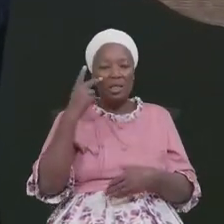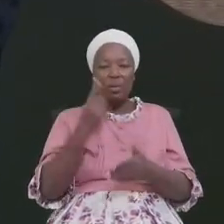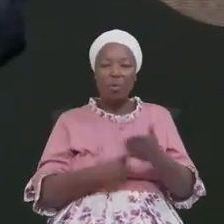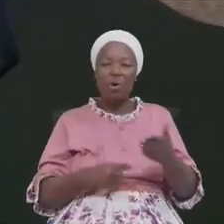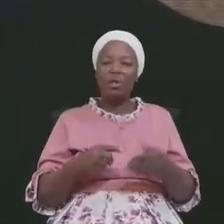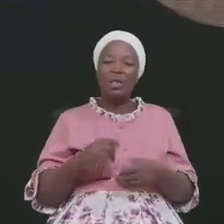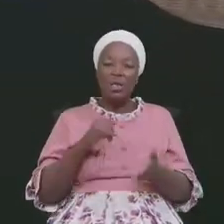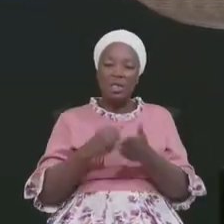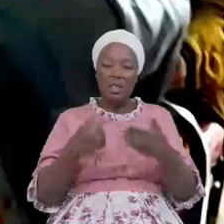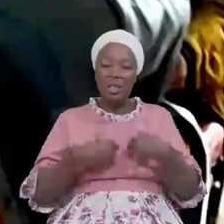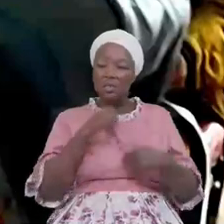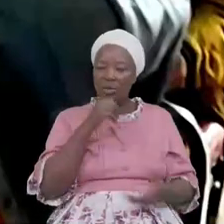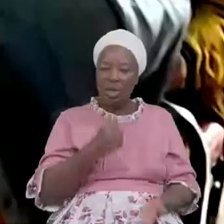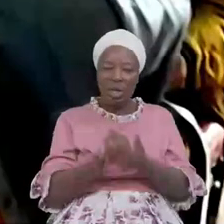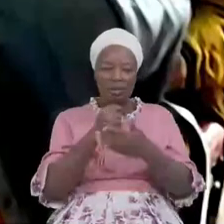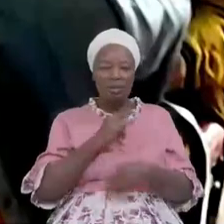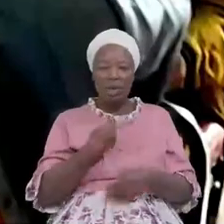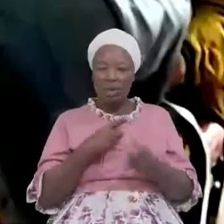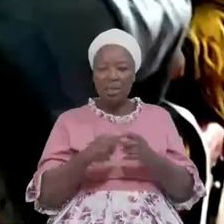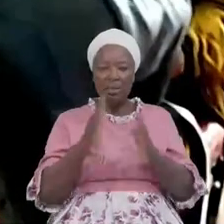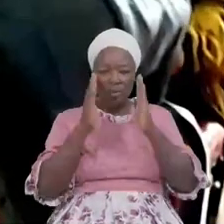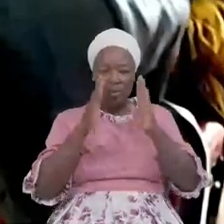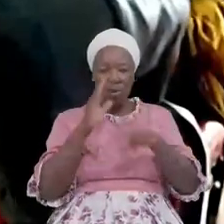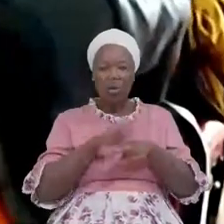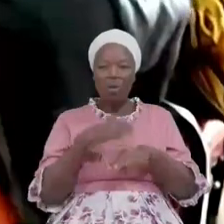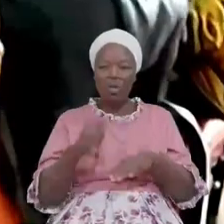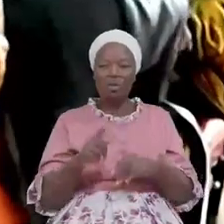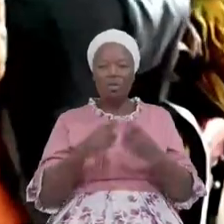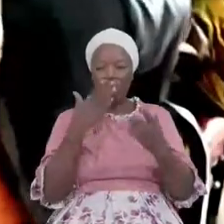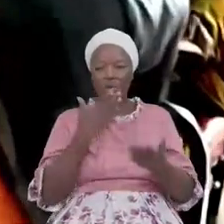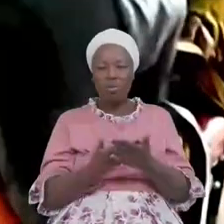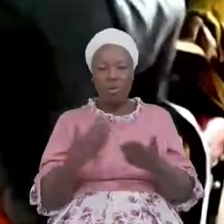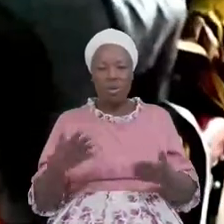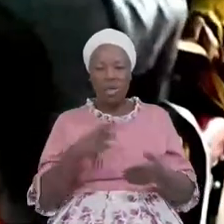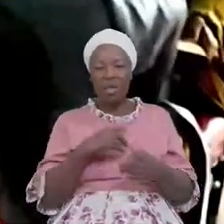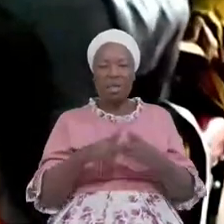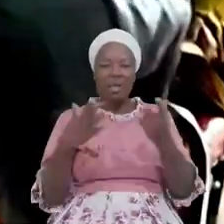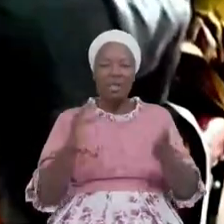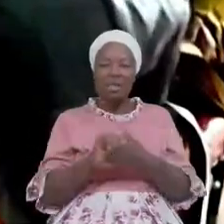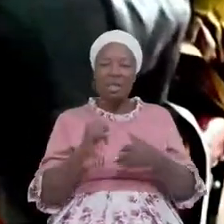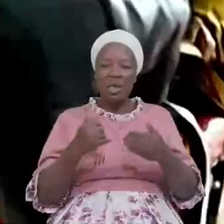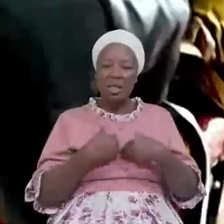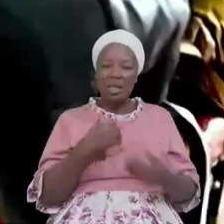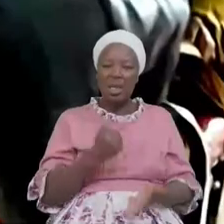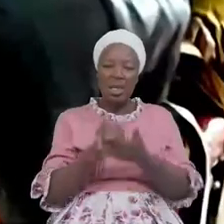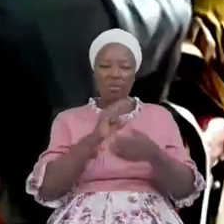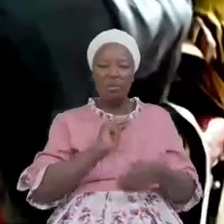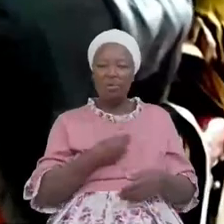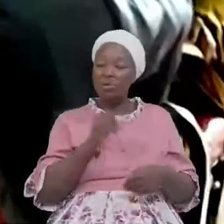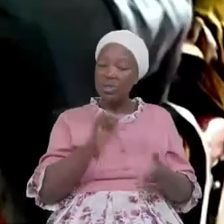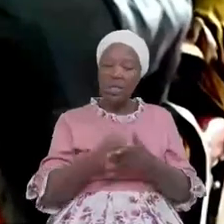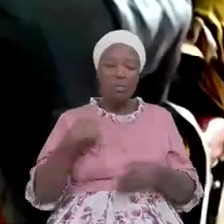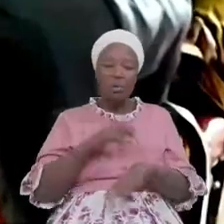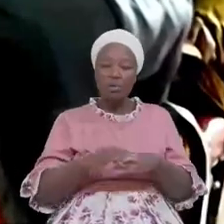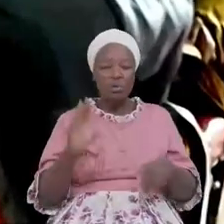Et concentrons-nous sur les bonnes choses, les grandes choses qui nous ont aidés afin que nous ne gérons pas mal